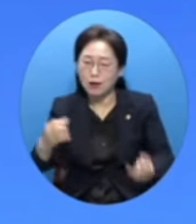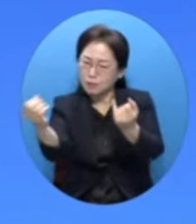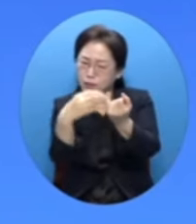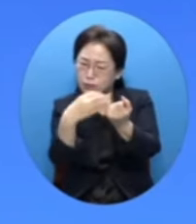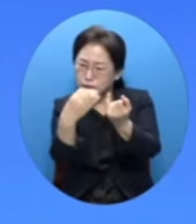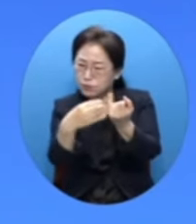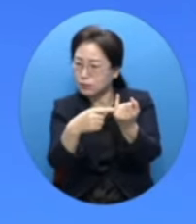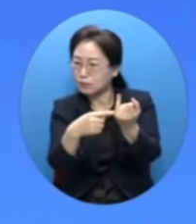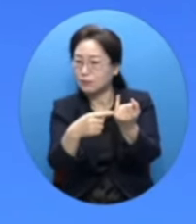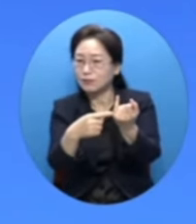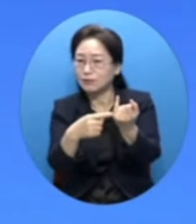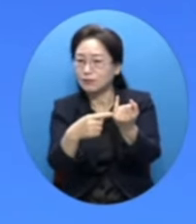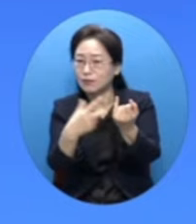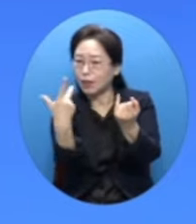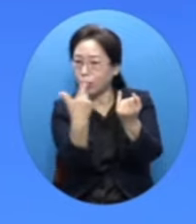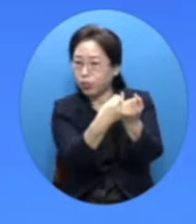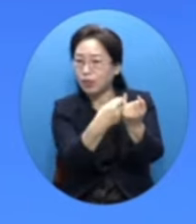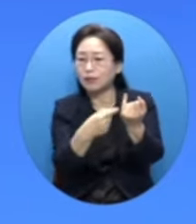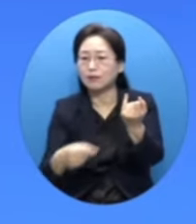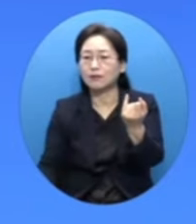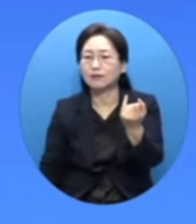했어요. 그래갖고